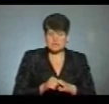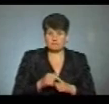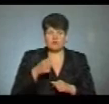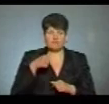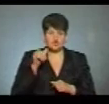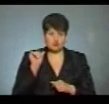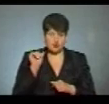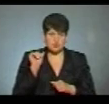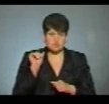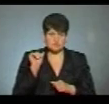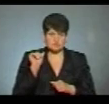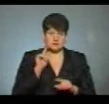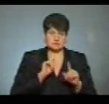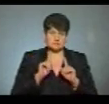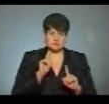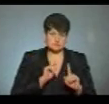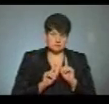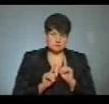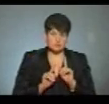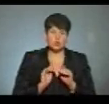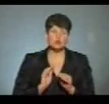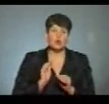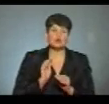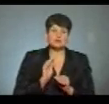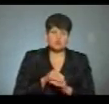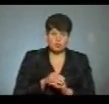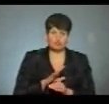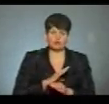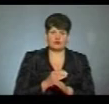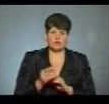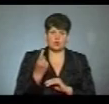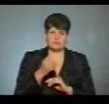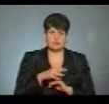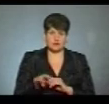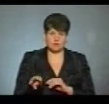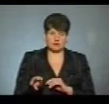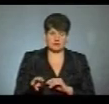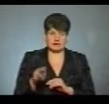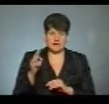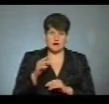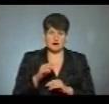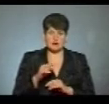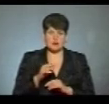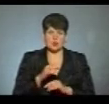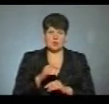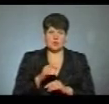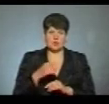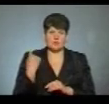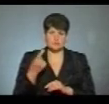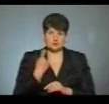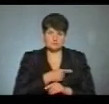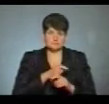на черговому пленарному засіданні додатково було виділено мільйон для університетської лікарні, лікарні